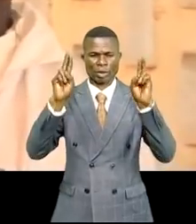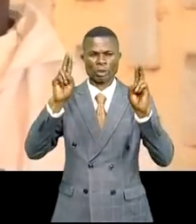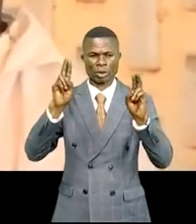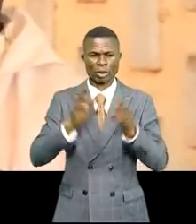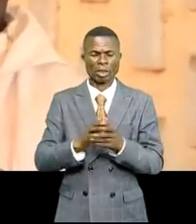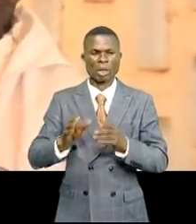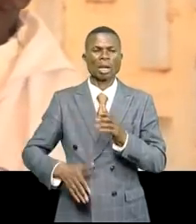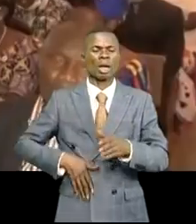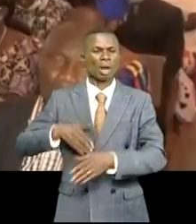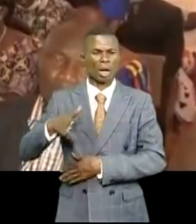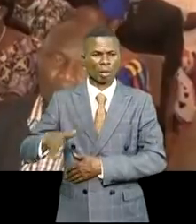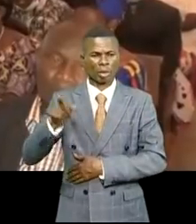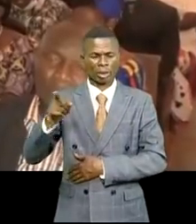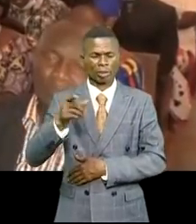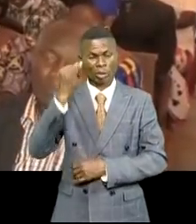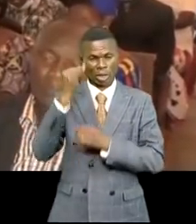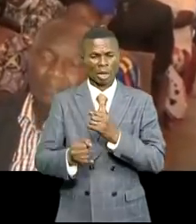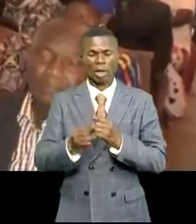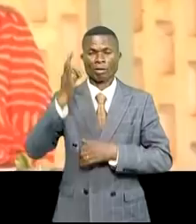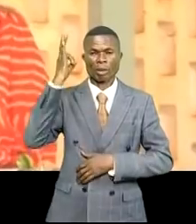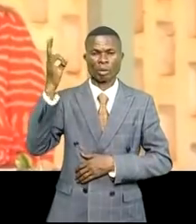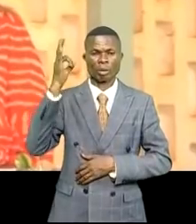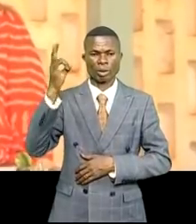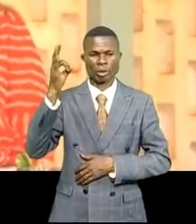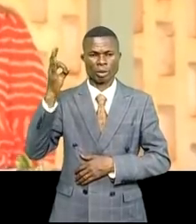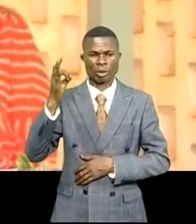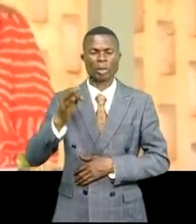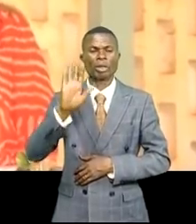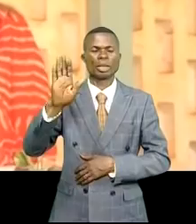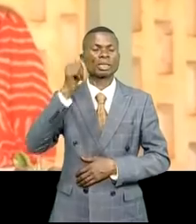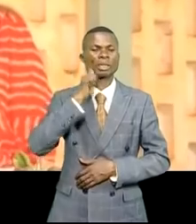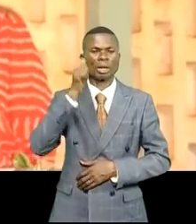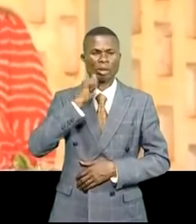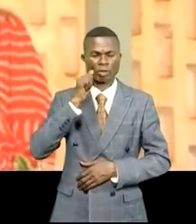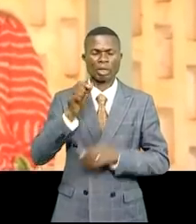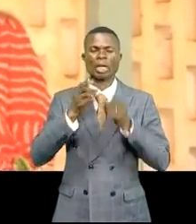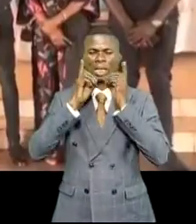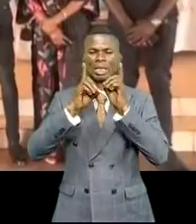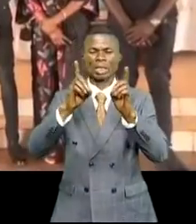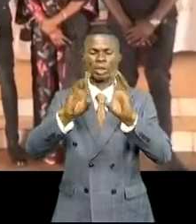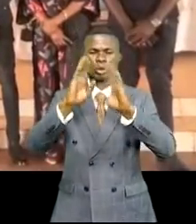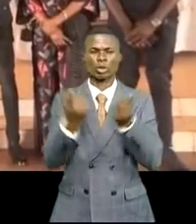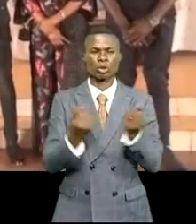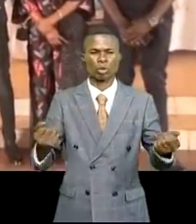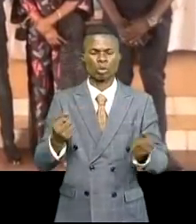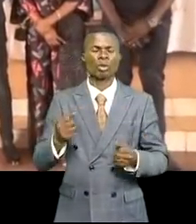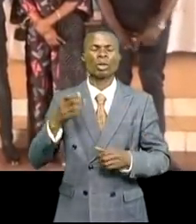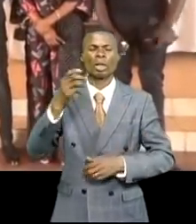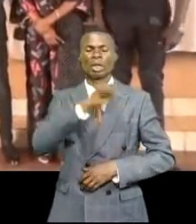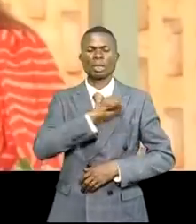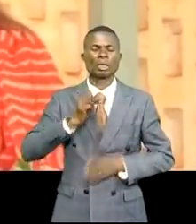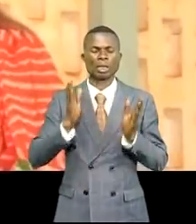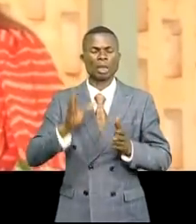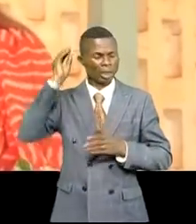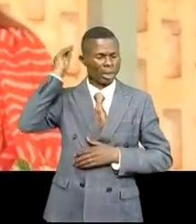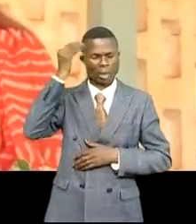l'abbé Patrick Abou. Au terme des allocutions, Christelle Hollande, qui a ouvert la série au nom de tous les enfants du défunt, s'est dit reconnaissante